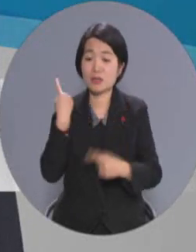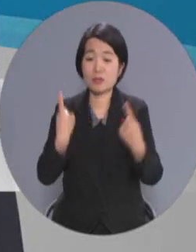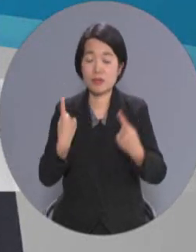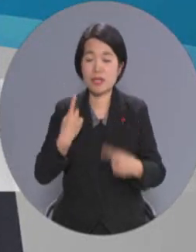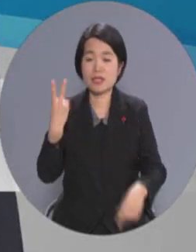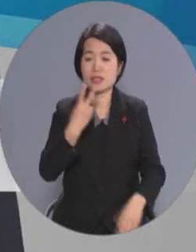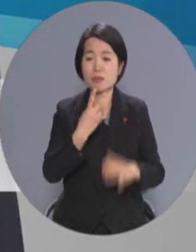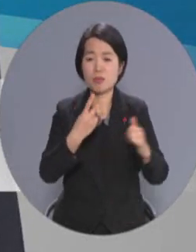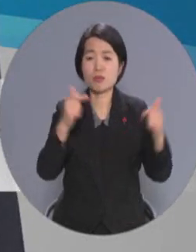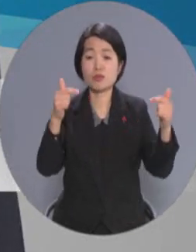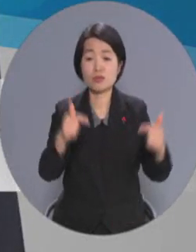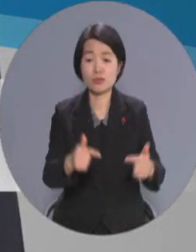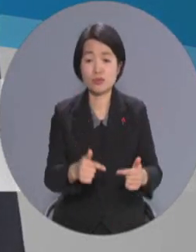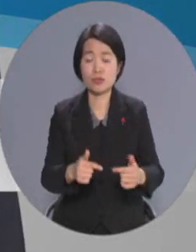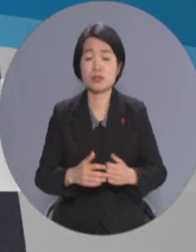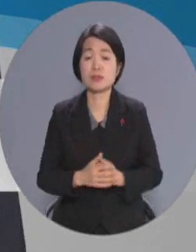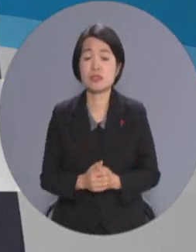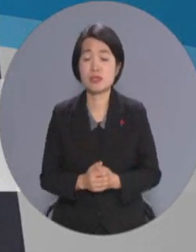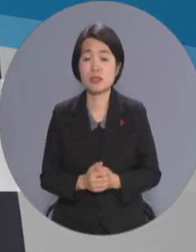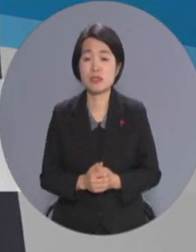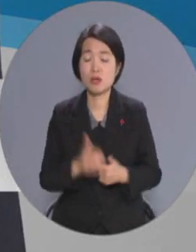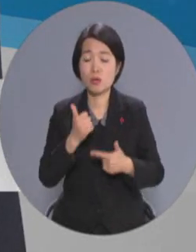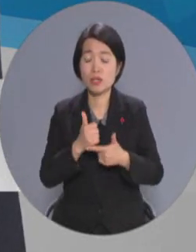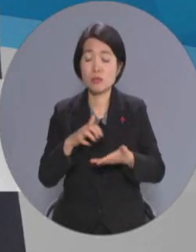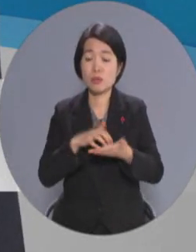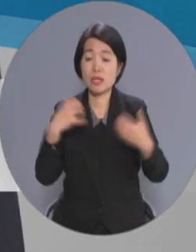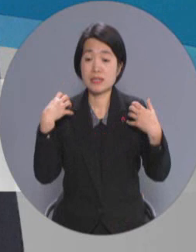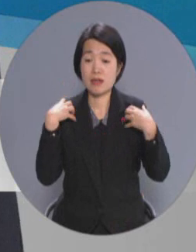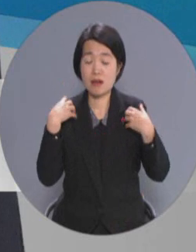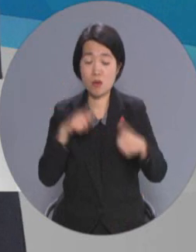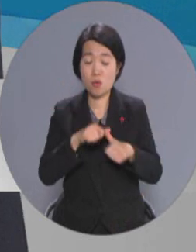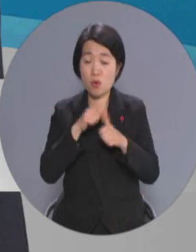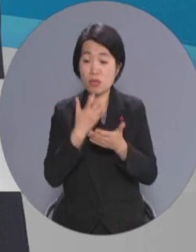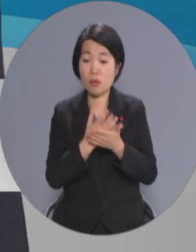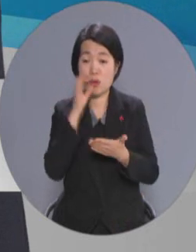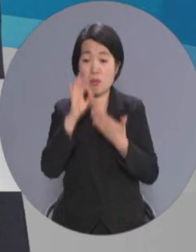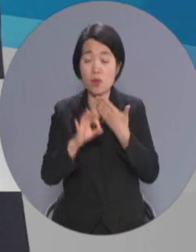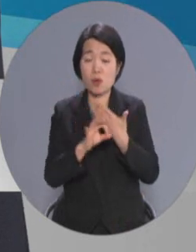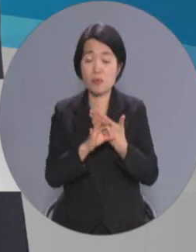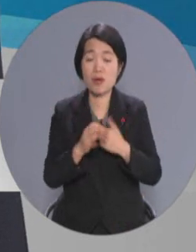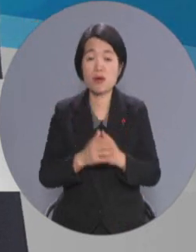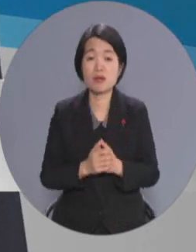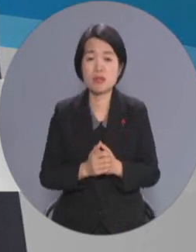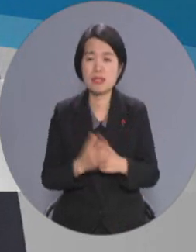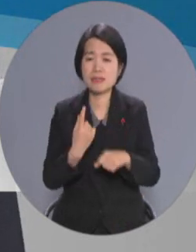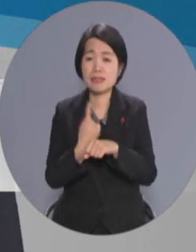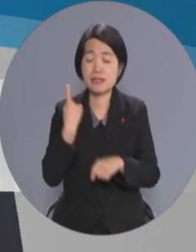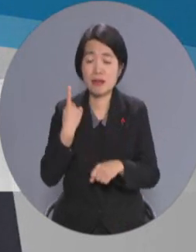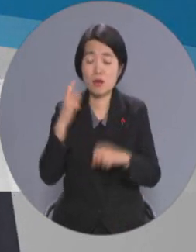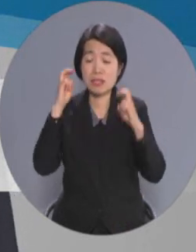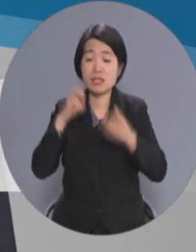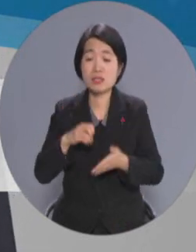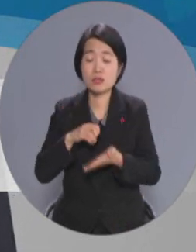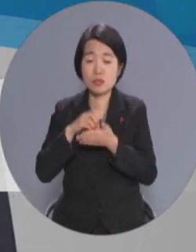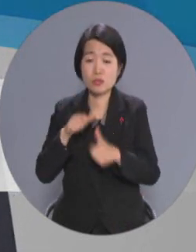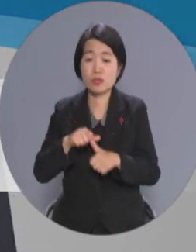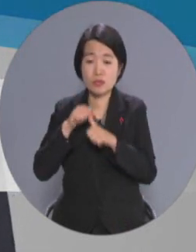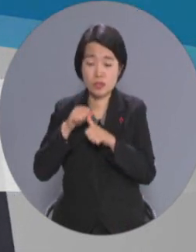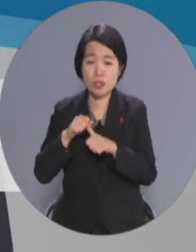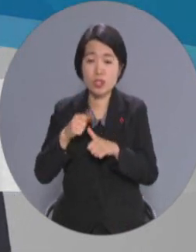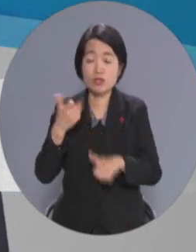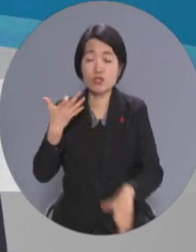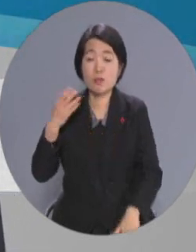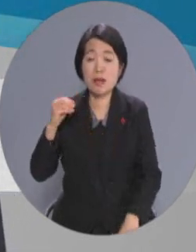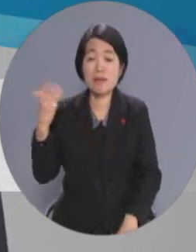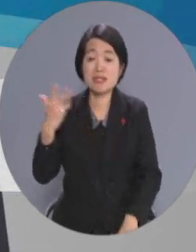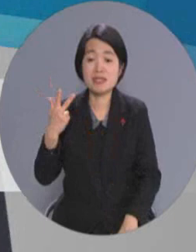2,000명 가량 줄었습니다 호남통계청 고용 동양을 보면 지난해 12월 전남의 취업자수는 98만 7,000명으로 집게